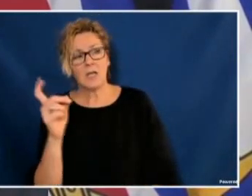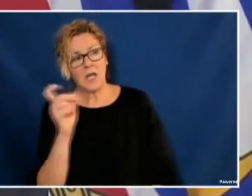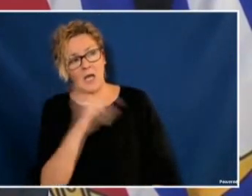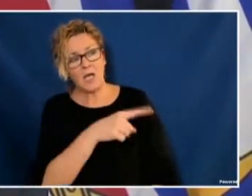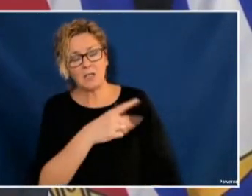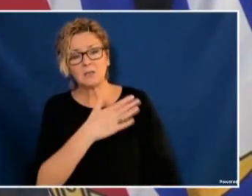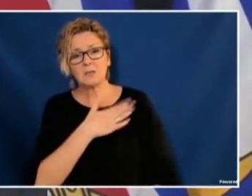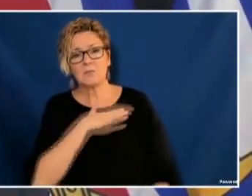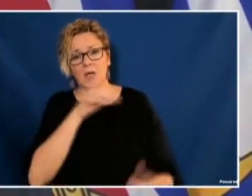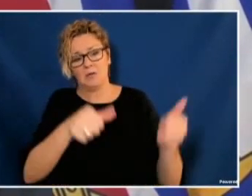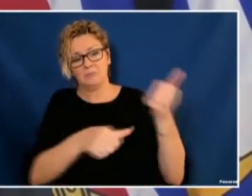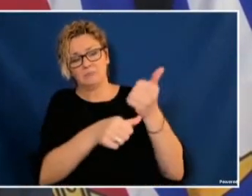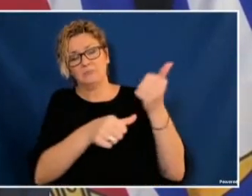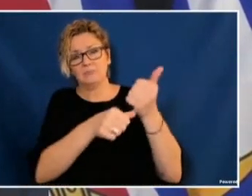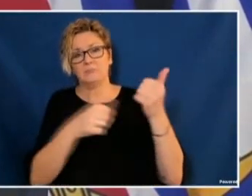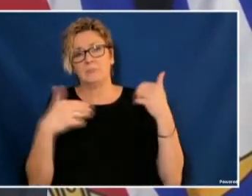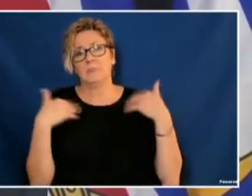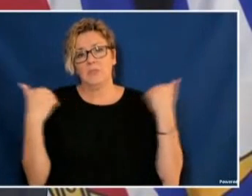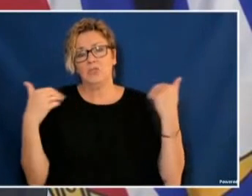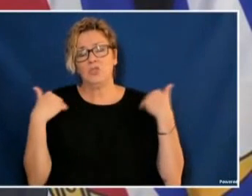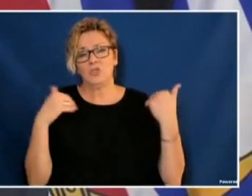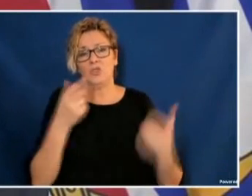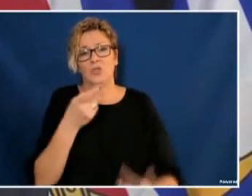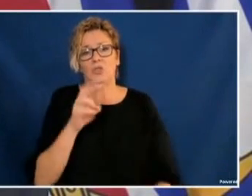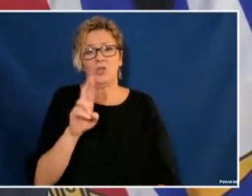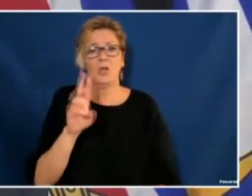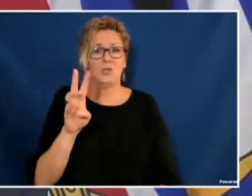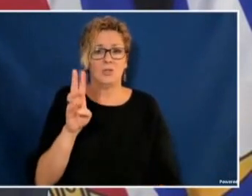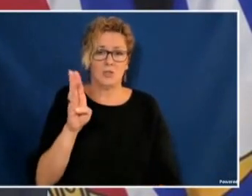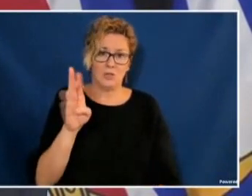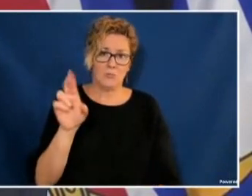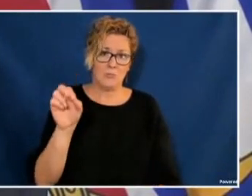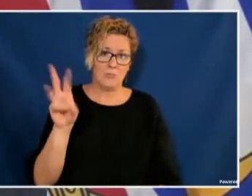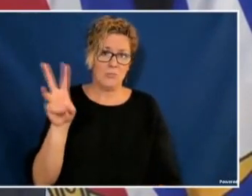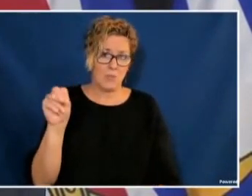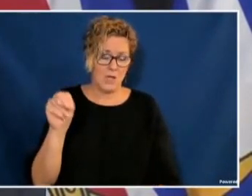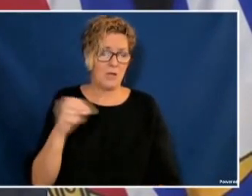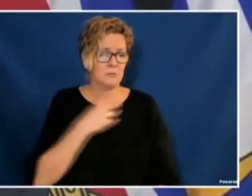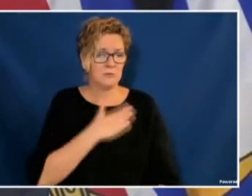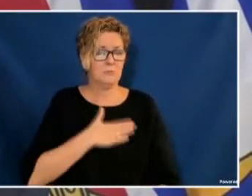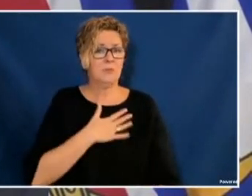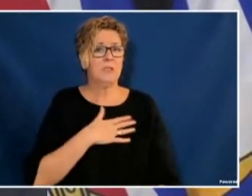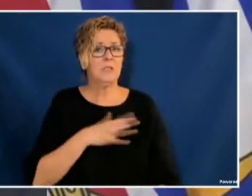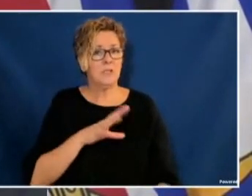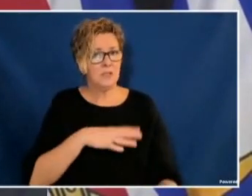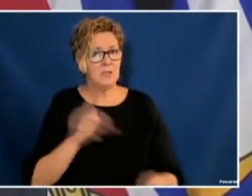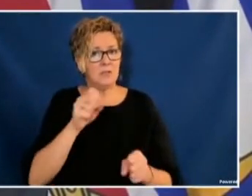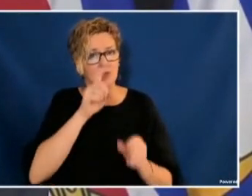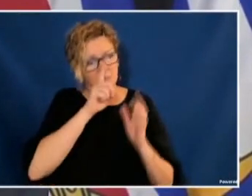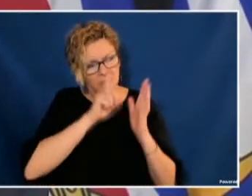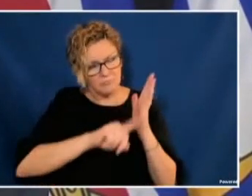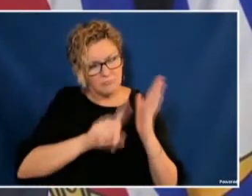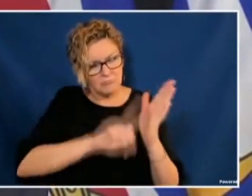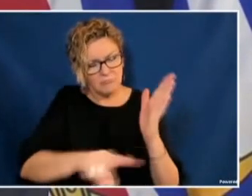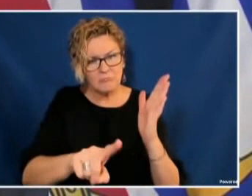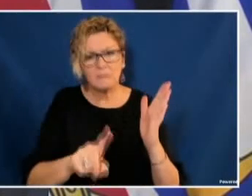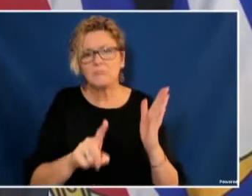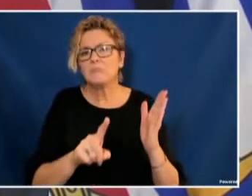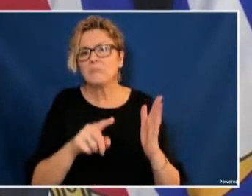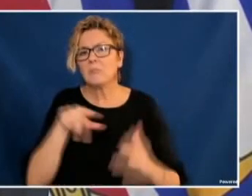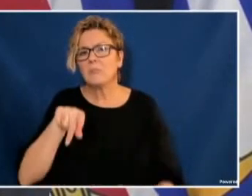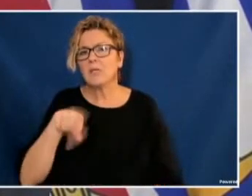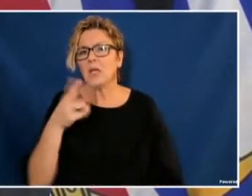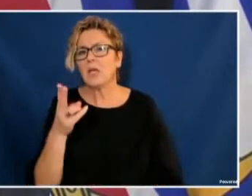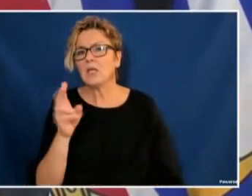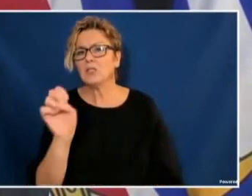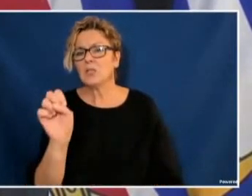veulent démontrer, n'est-ce pas? Donc, j'ai demandé à Stephen Brown, le sous-ministre